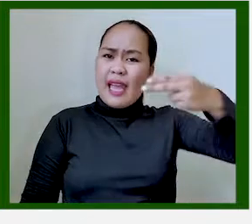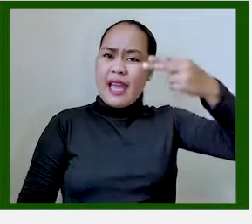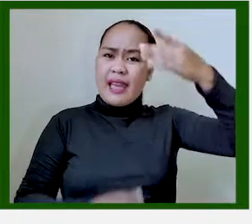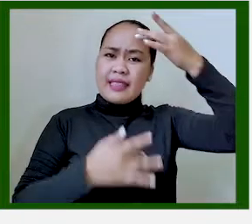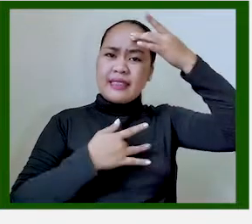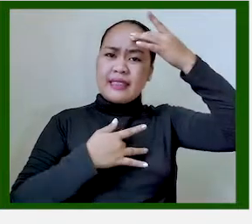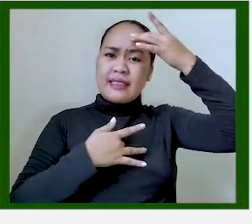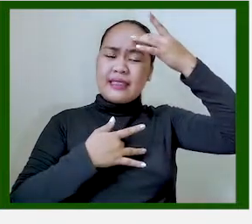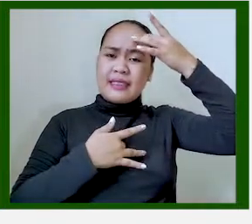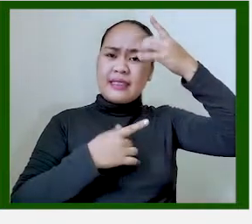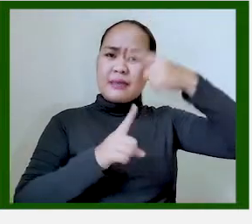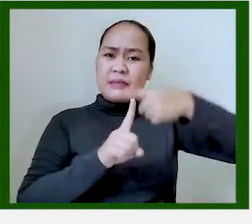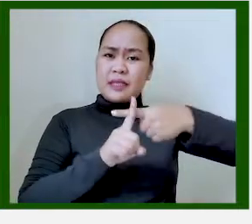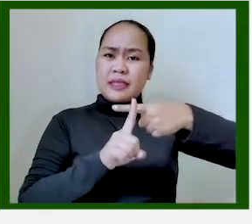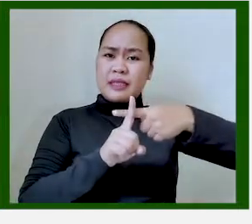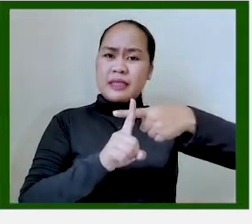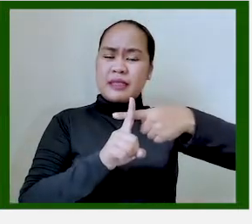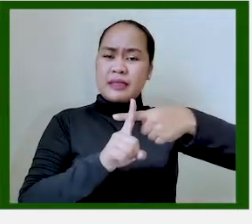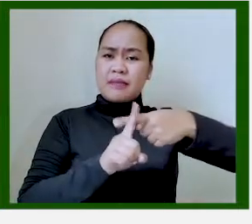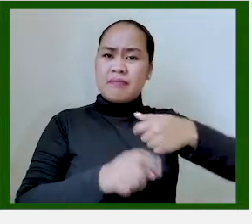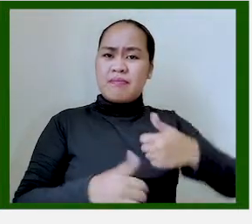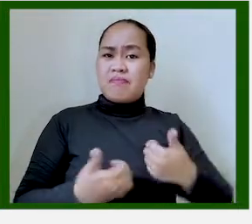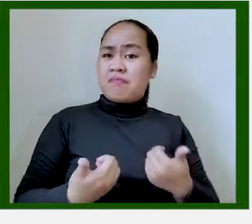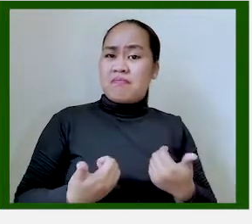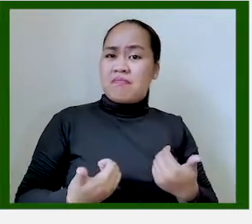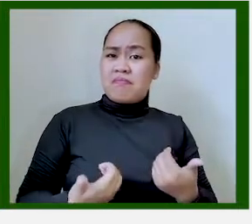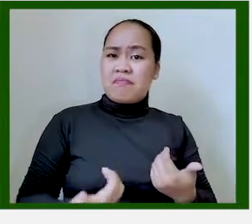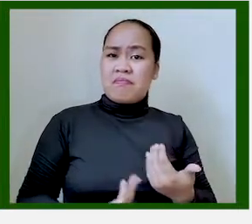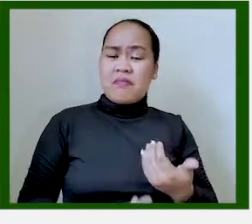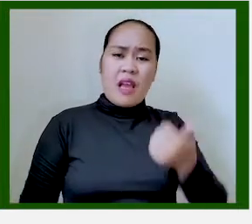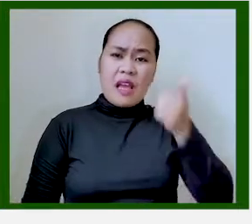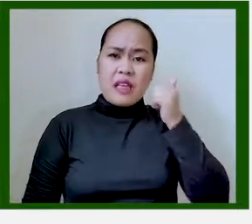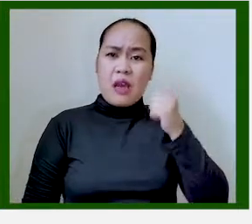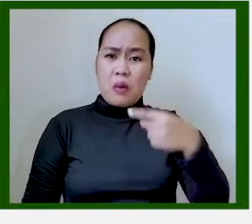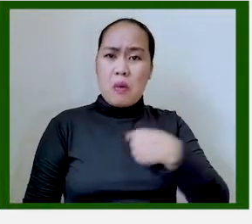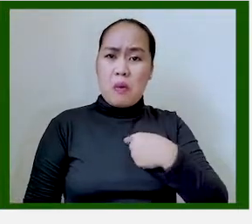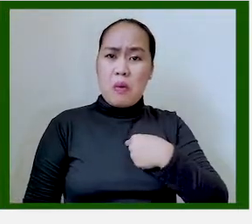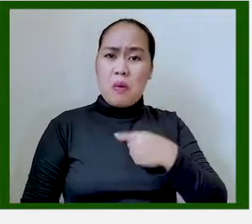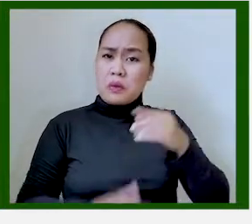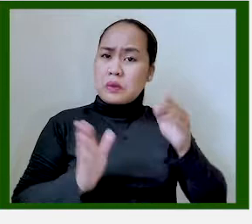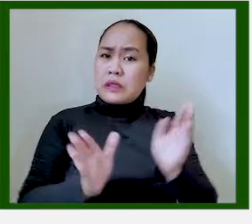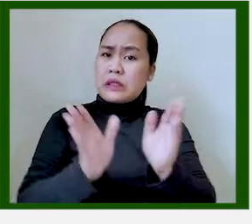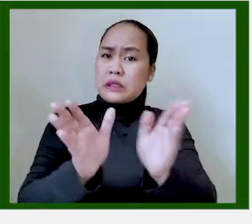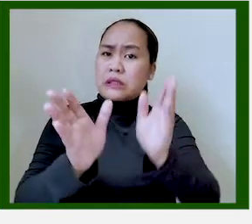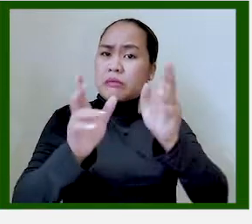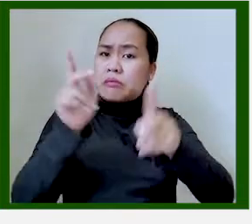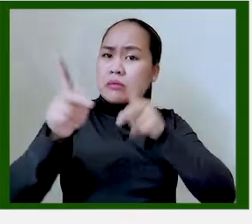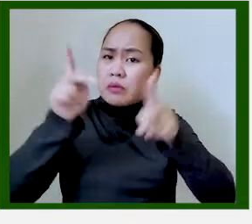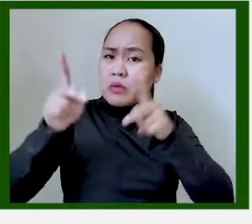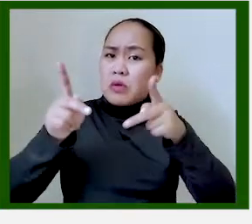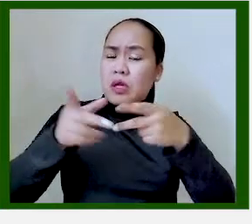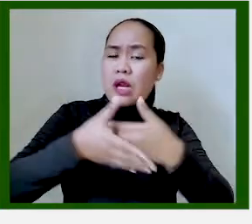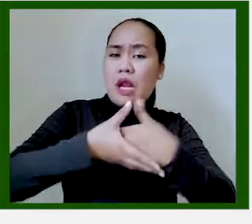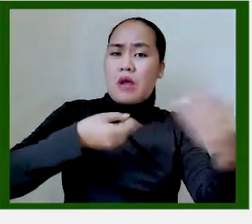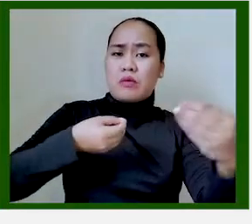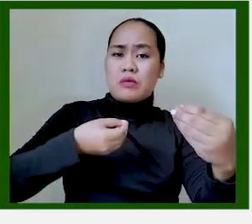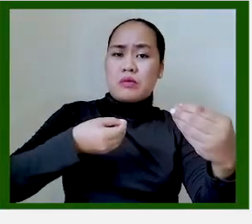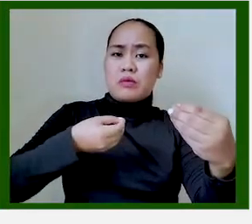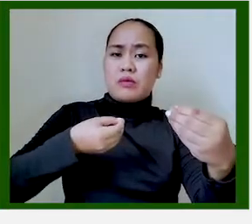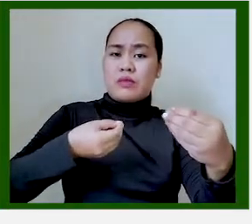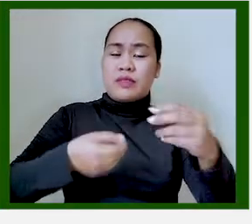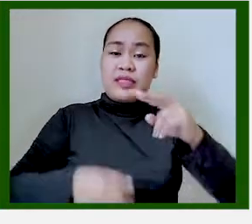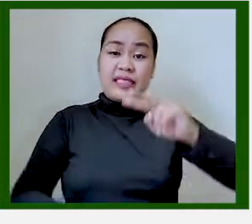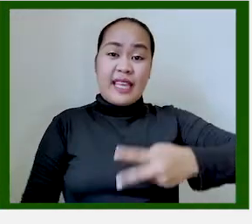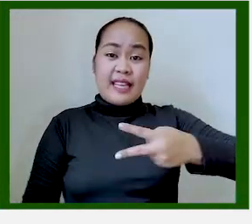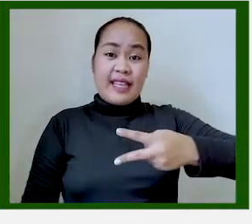So, parang ayoko naman na mag-encourage tayo ng mga taong lalabas, no? Pangalawa, alam naman